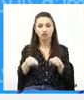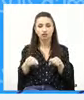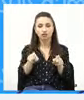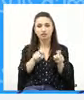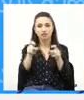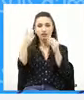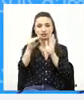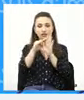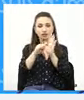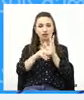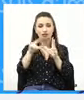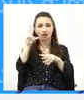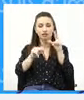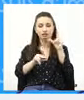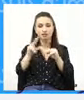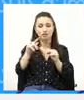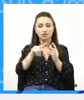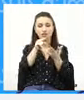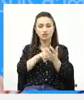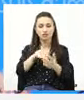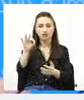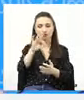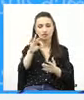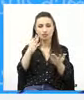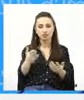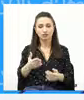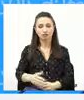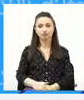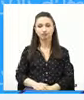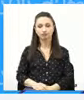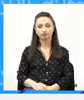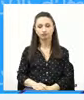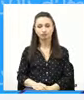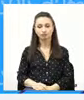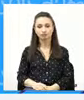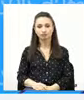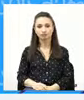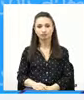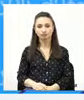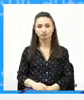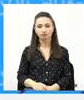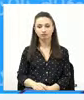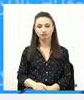გადავიდეთ დღის ეს რიგით გათვალისწინებულ საკითხებზე. პირველი მომხსენებელი გელა ჩივიაშვილი.